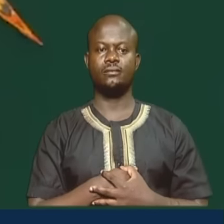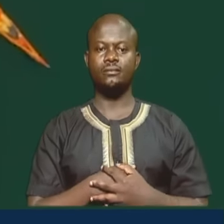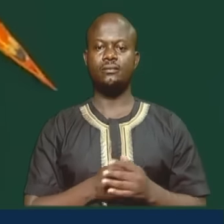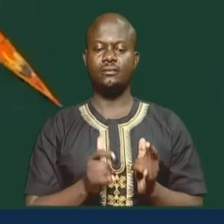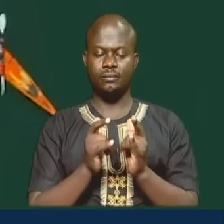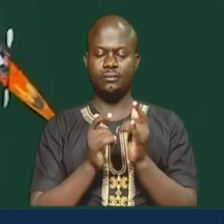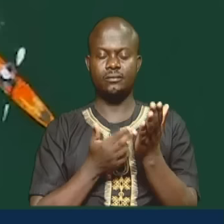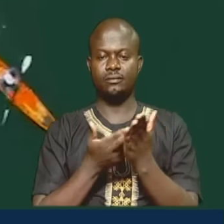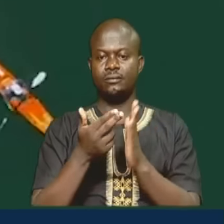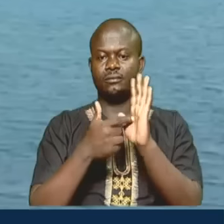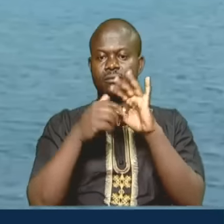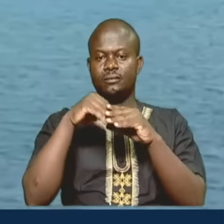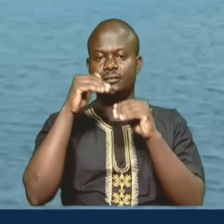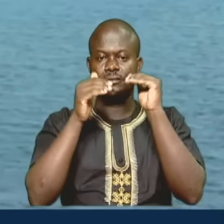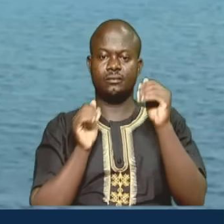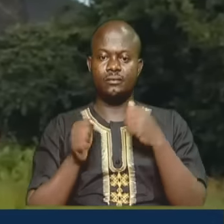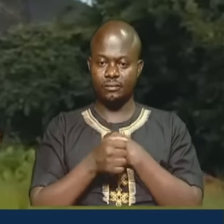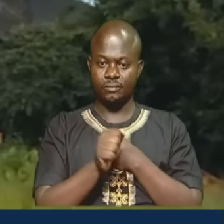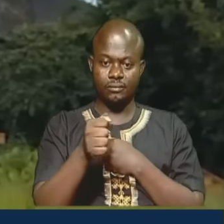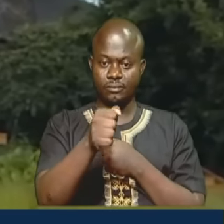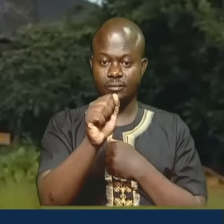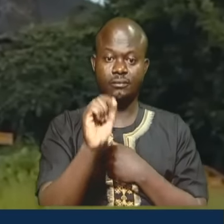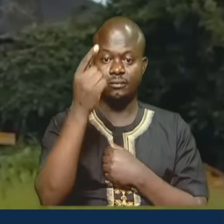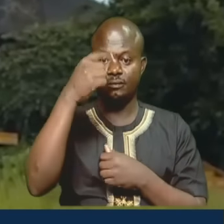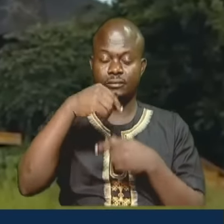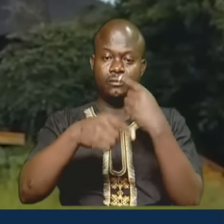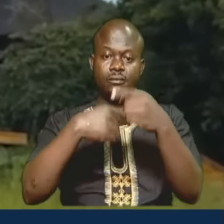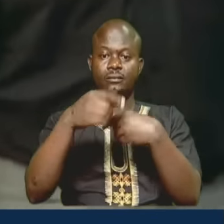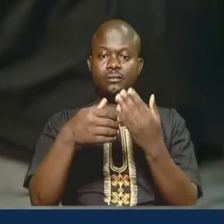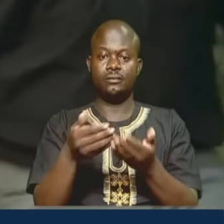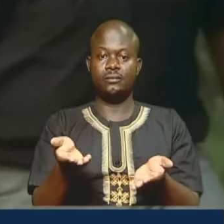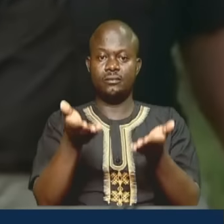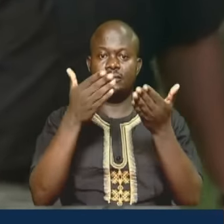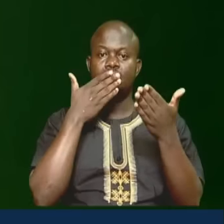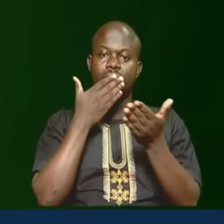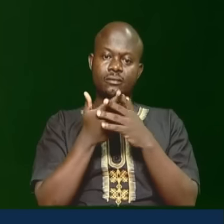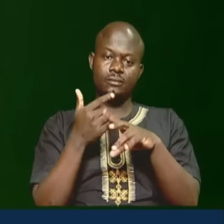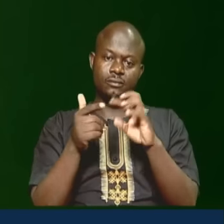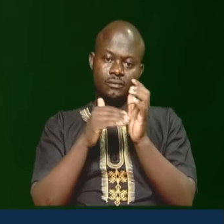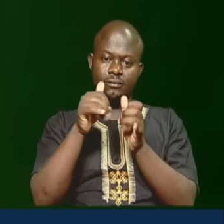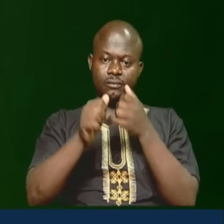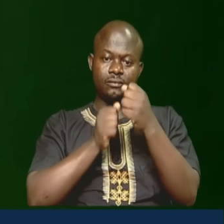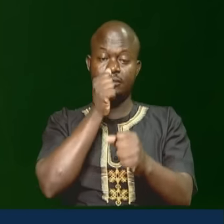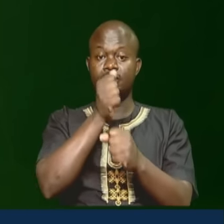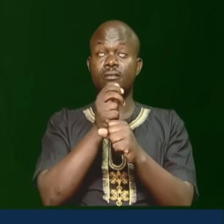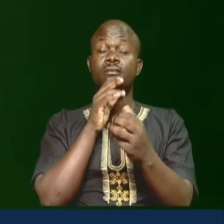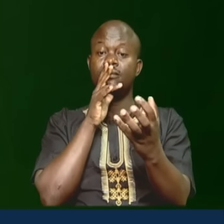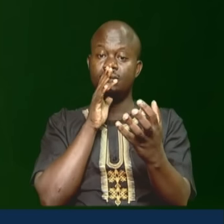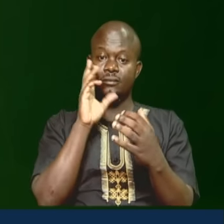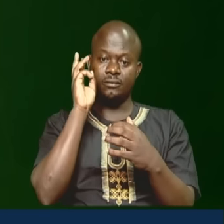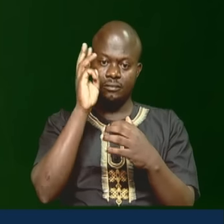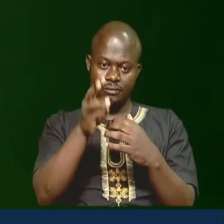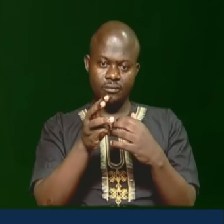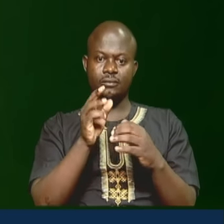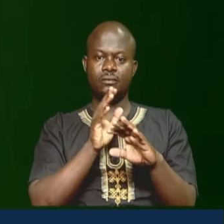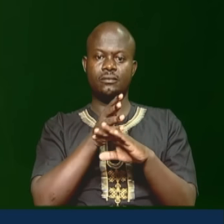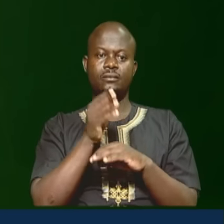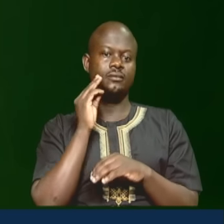raporo yerekanye ko urwego rw'ubukerarugendo ari rumwe mu zikomeje kuzamuka neza ndetse muri uyu mwaka butegerejweho kuzinjiza arenga